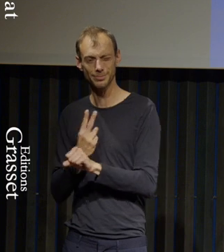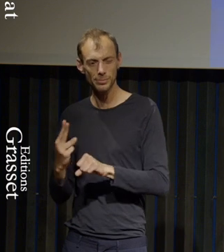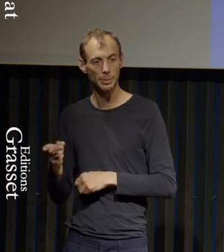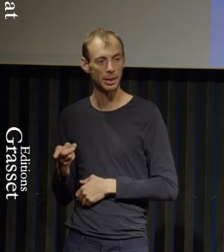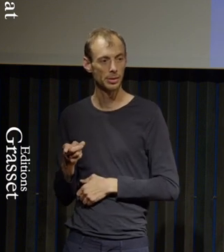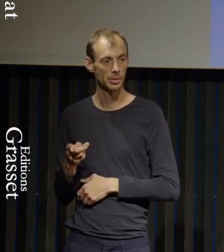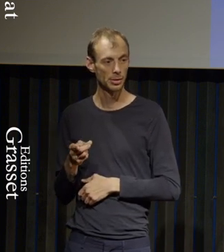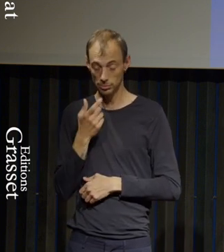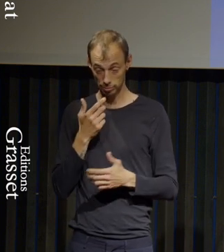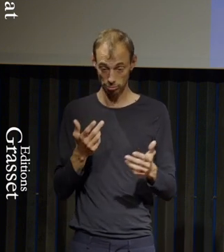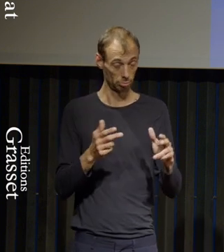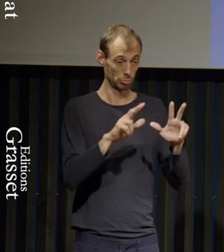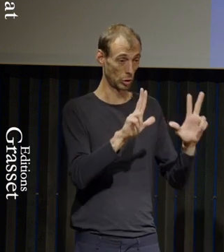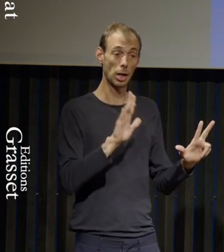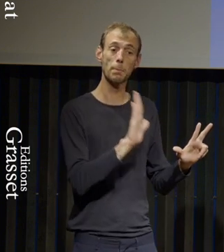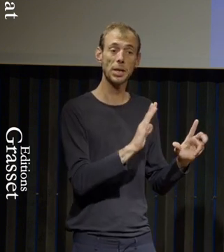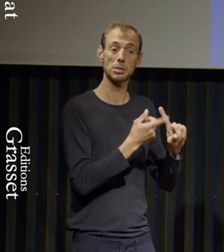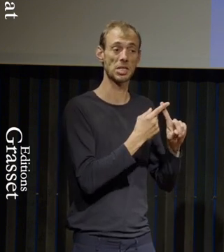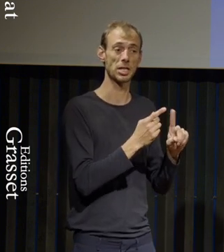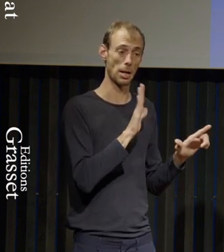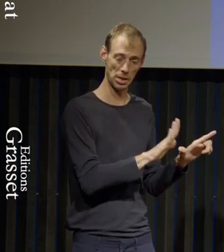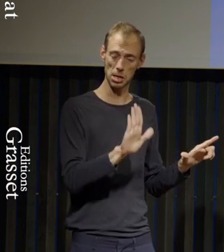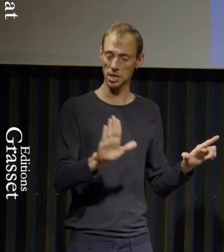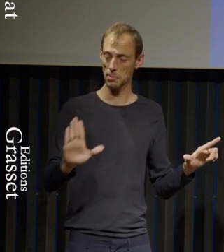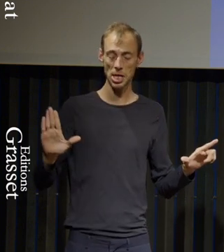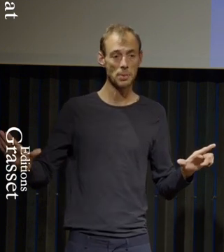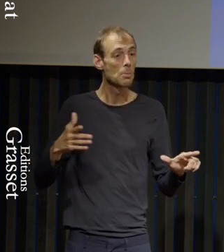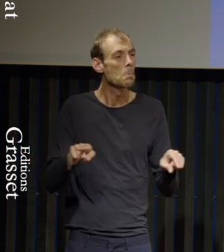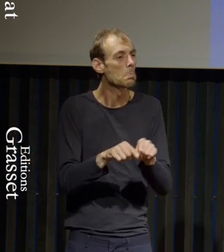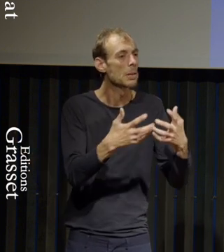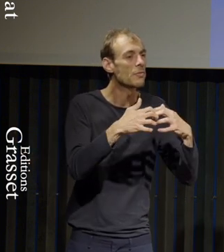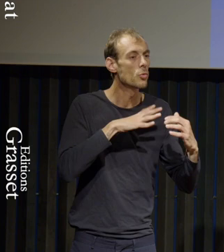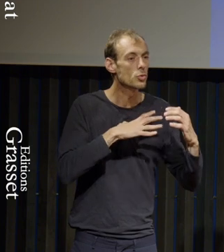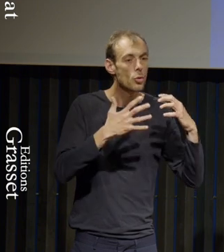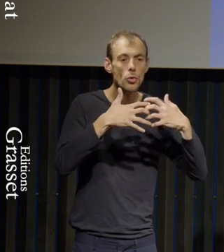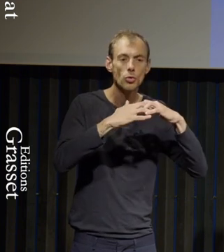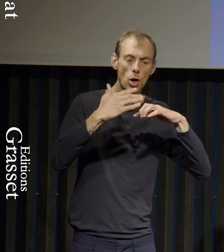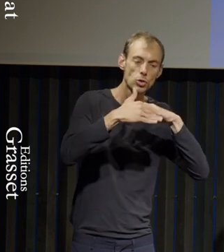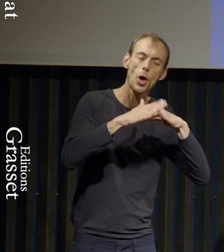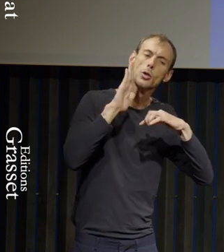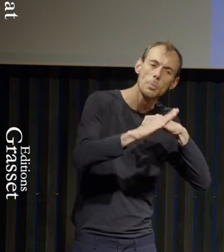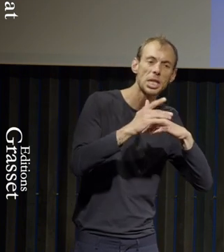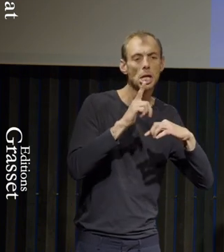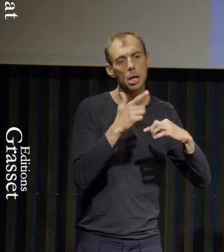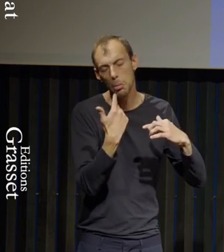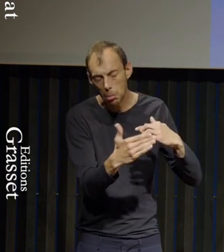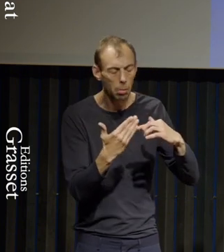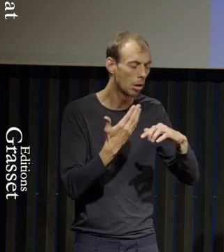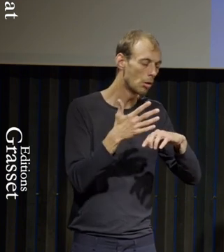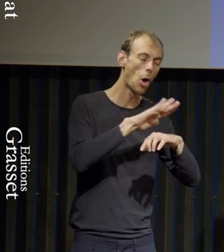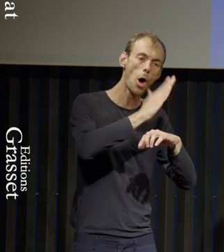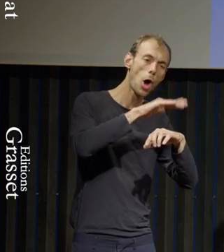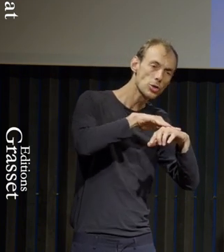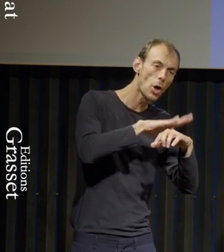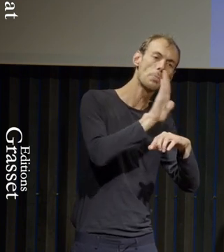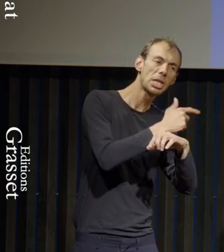d'ordinateurs spécialisés, puisque notre cerveau est spécialisé avec telle région servant à telle chose, telle autre à telle chose, eh bien cette myriade d'ordinateurs